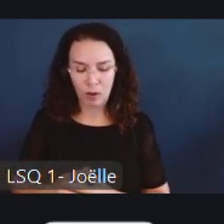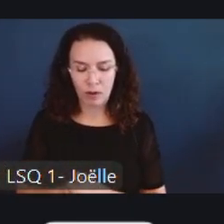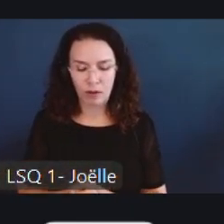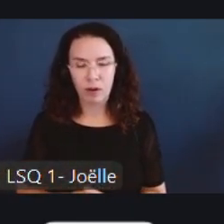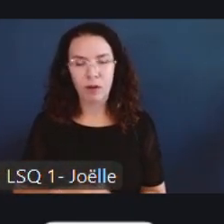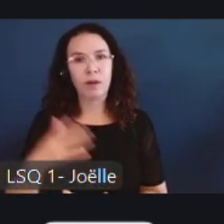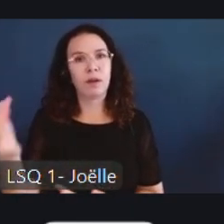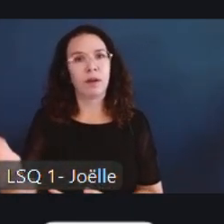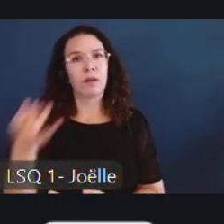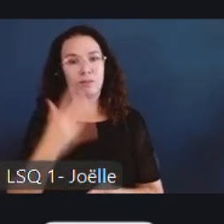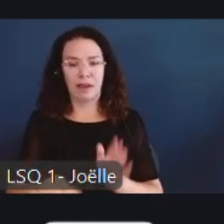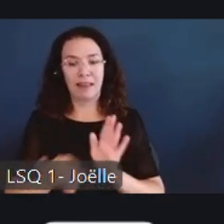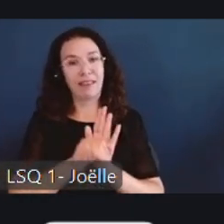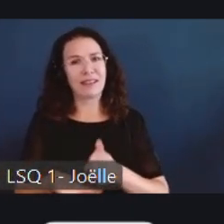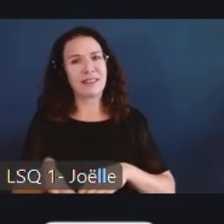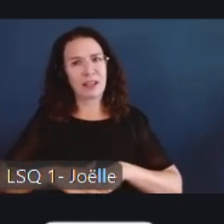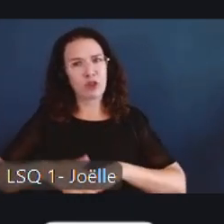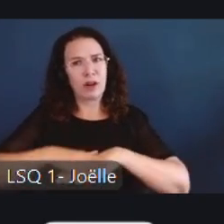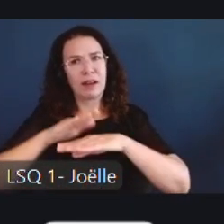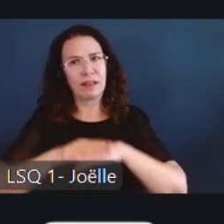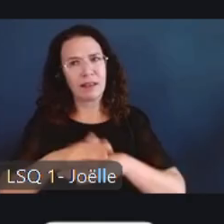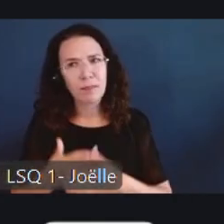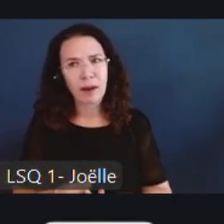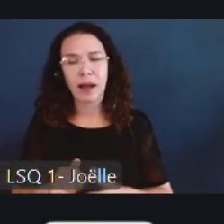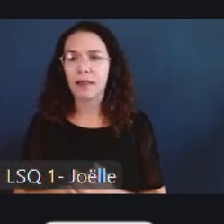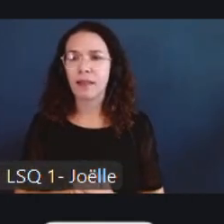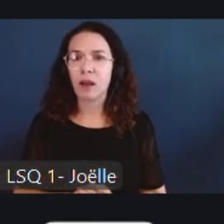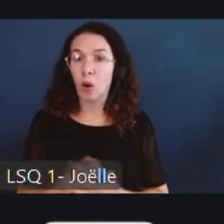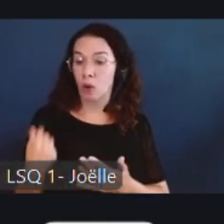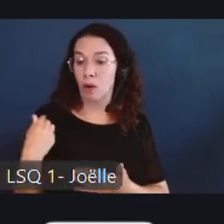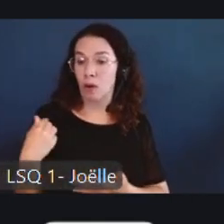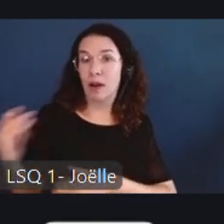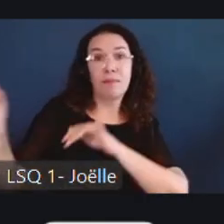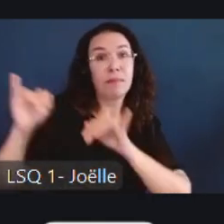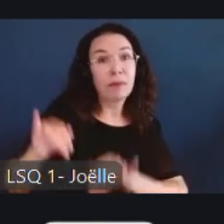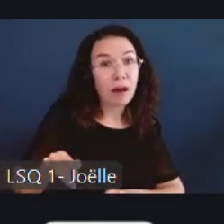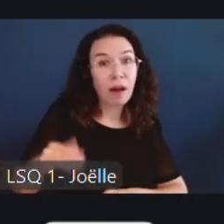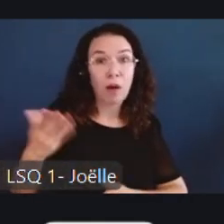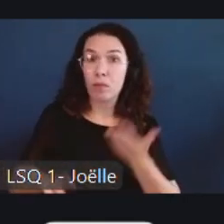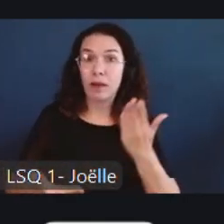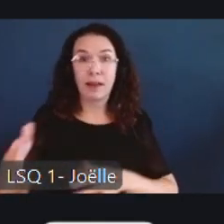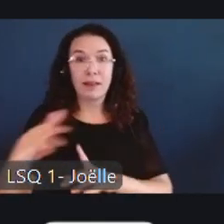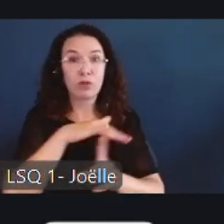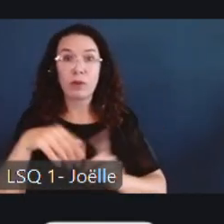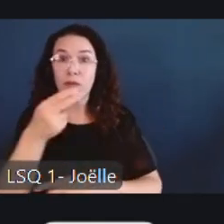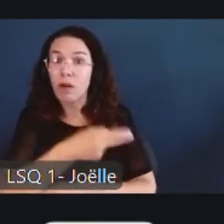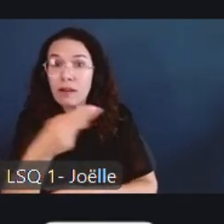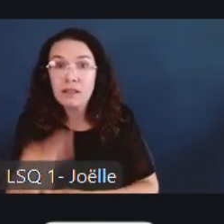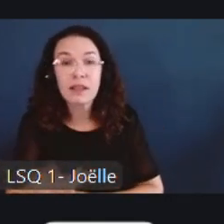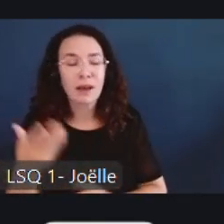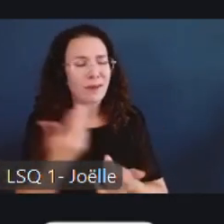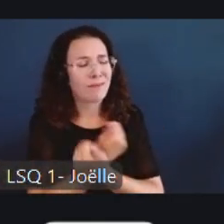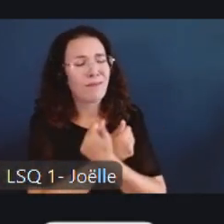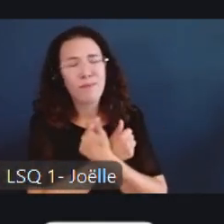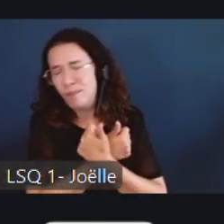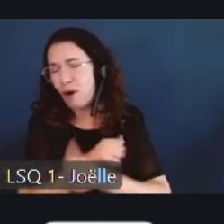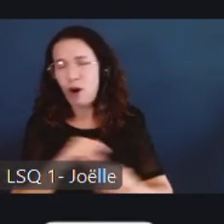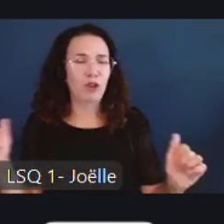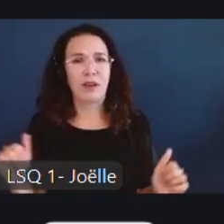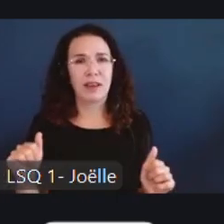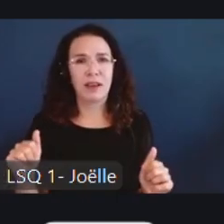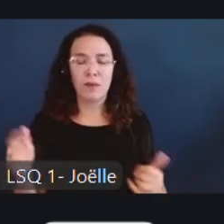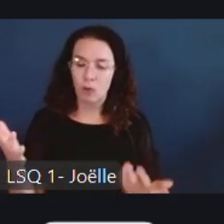qui tient compte de l'intersectionnalité, que ce soit pour les personnes nouvellement arrivées, les personnes en situation de handicap, n'importe quelle